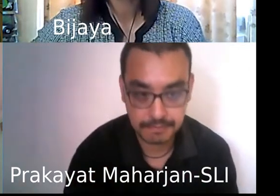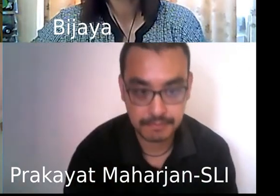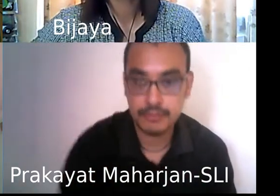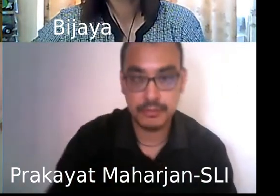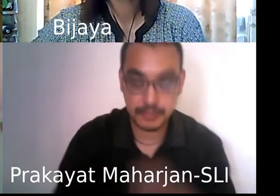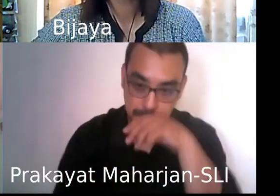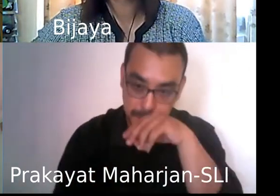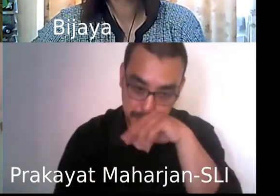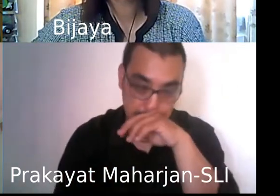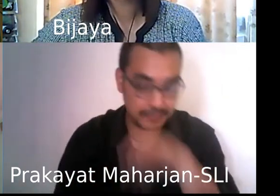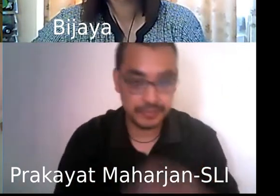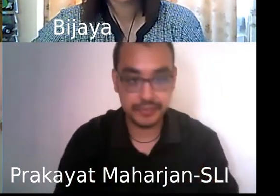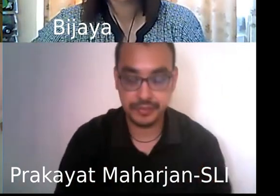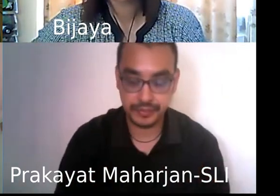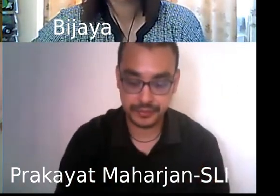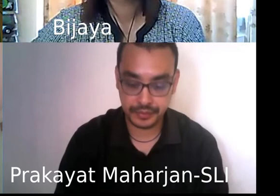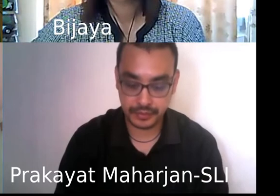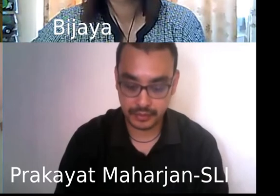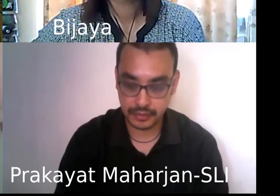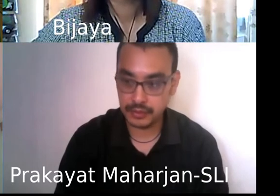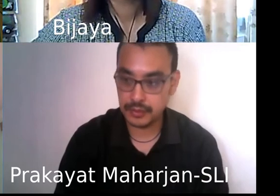हजुर त म्युट छ।